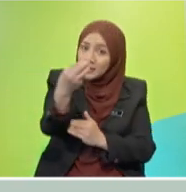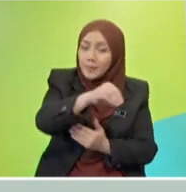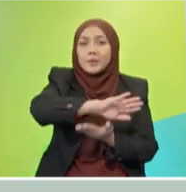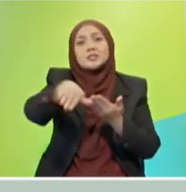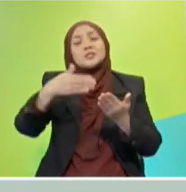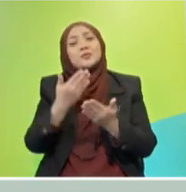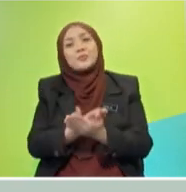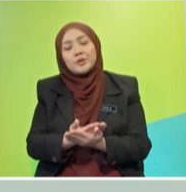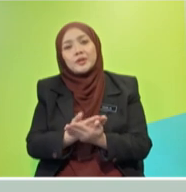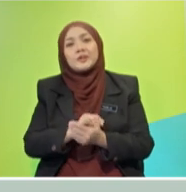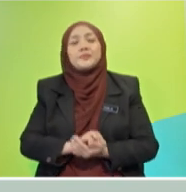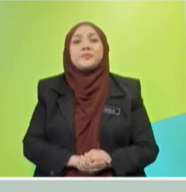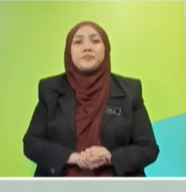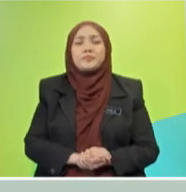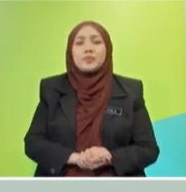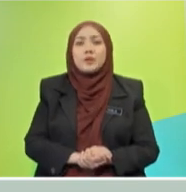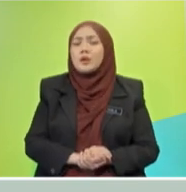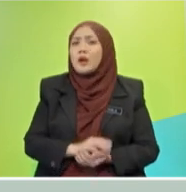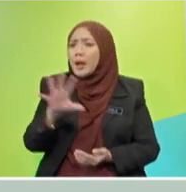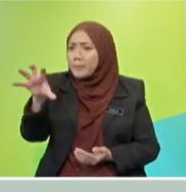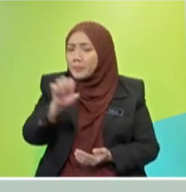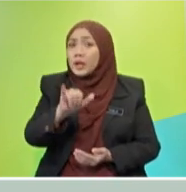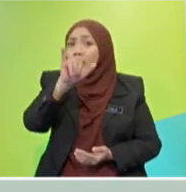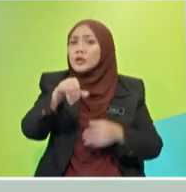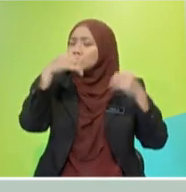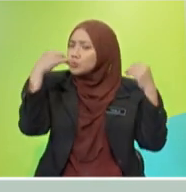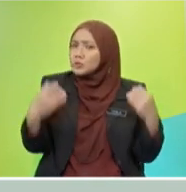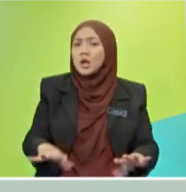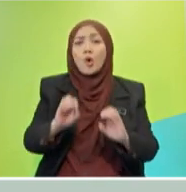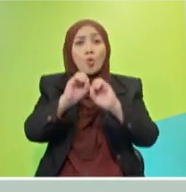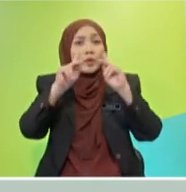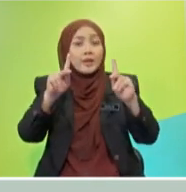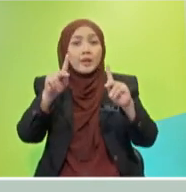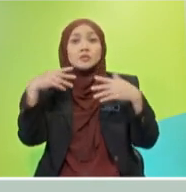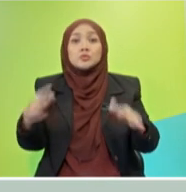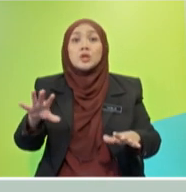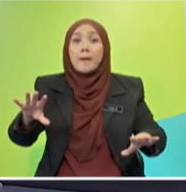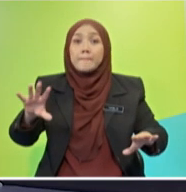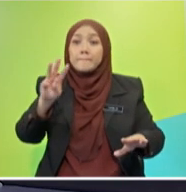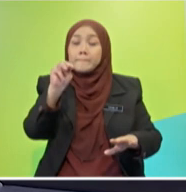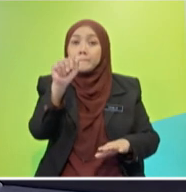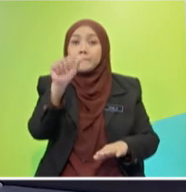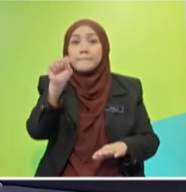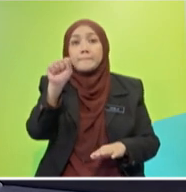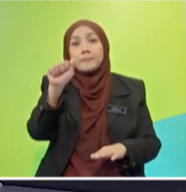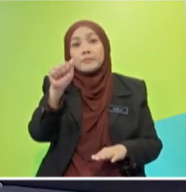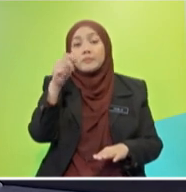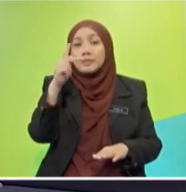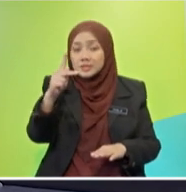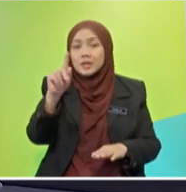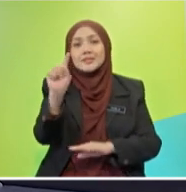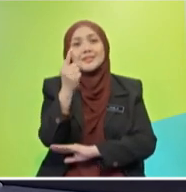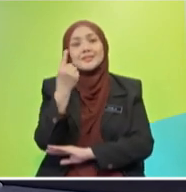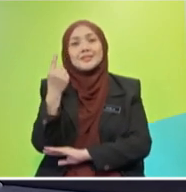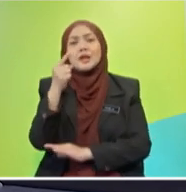hasil tanaman yang matang saja ya oke so kita tengok Apa itu contoh benua